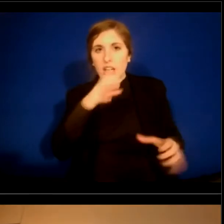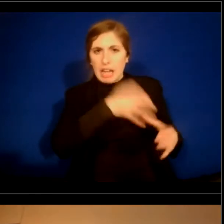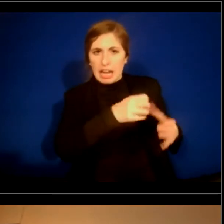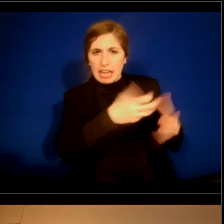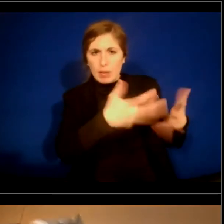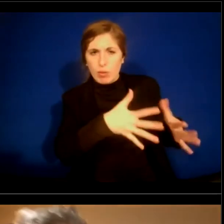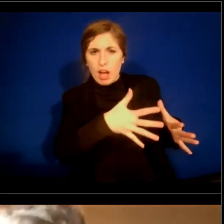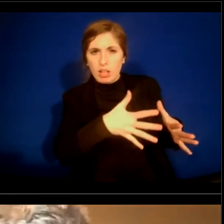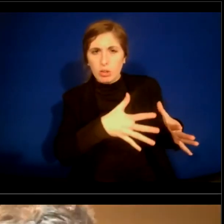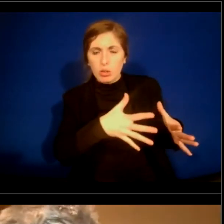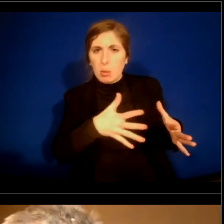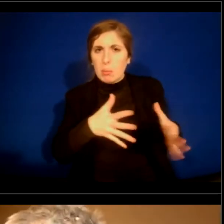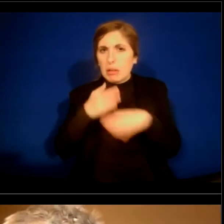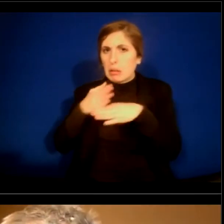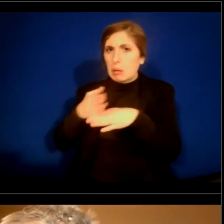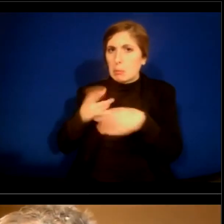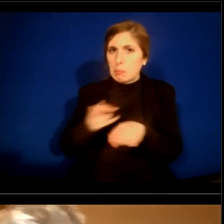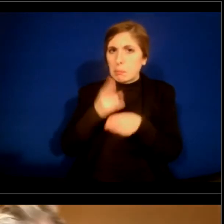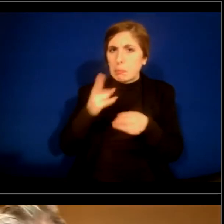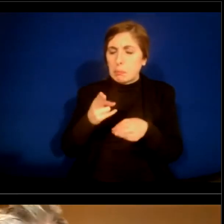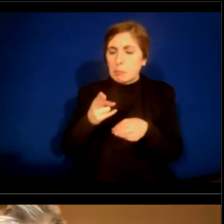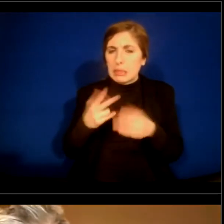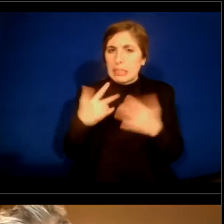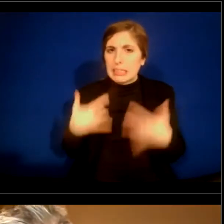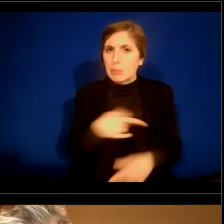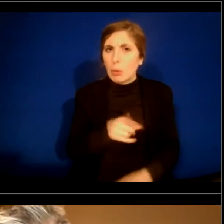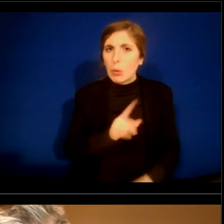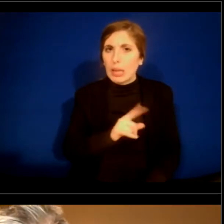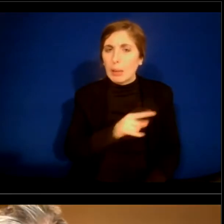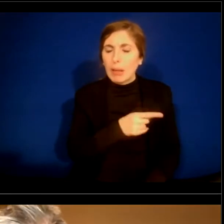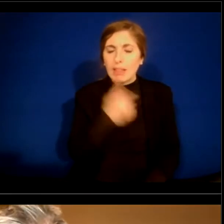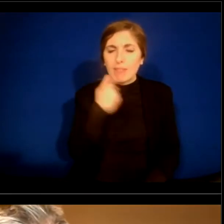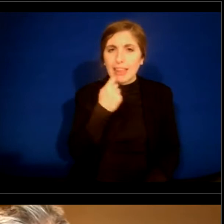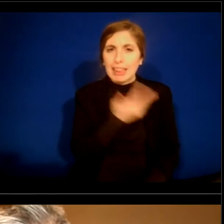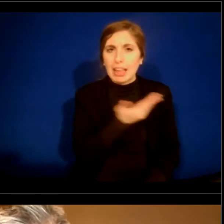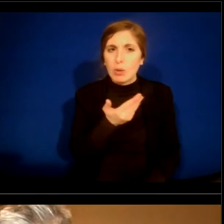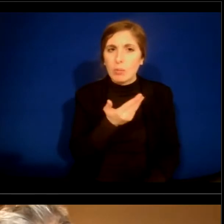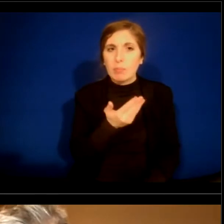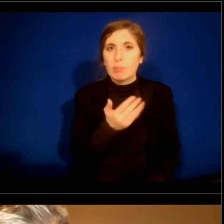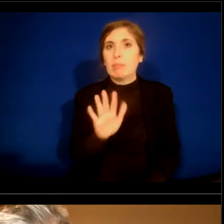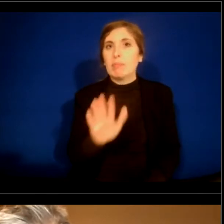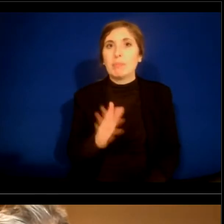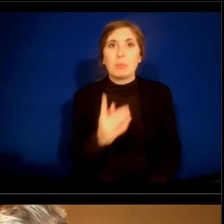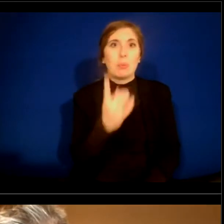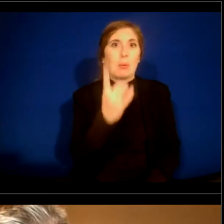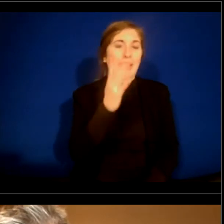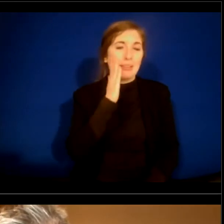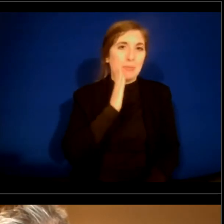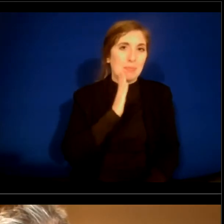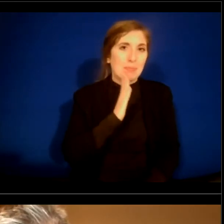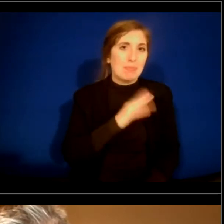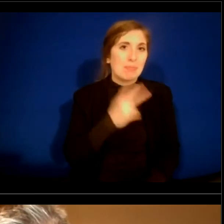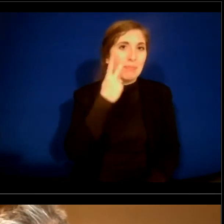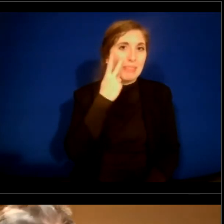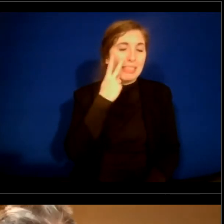disponibili per la condivisione. Quindi aspettiamo un secondo e vediamo se riesco a fare